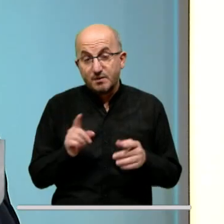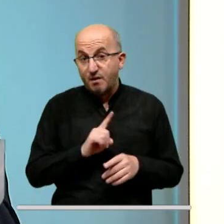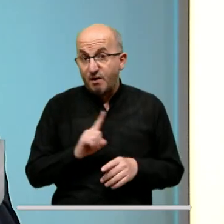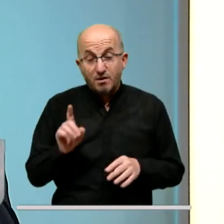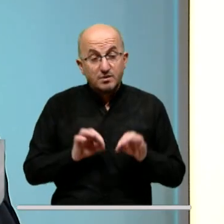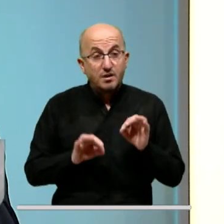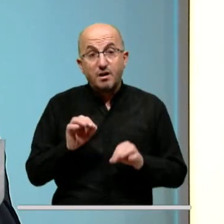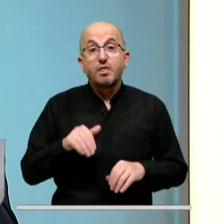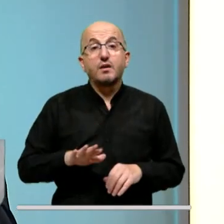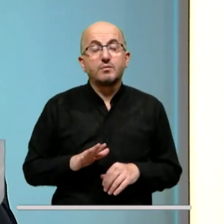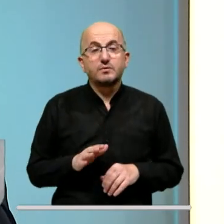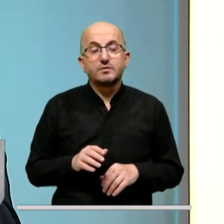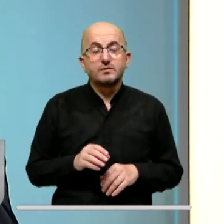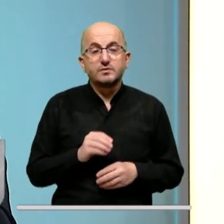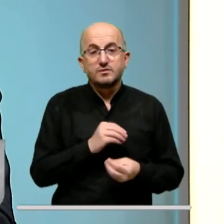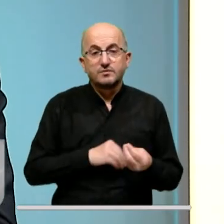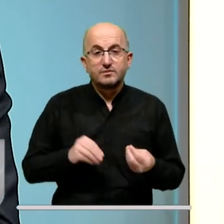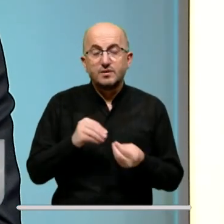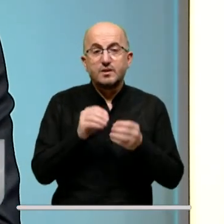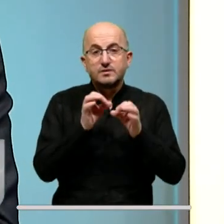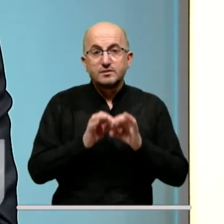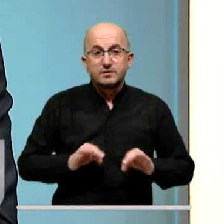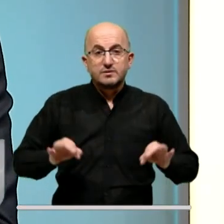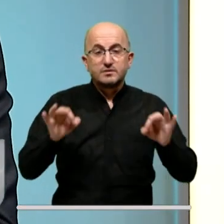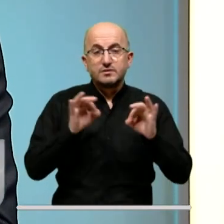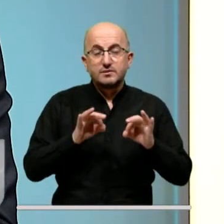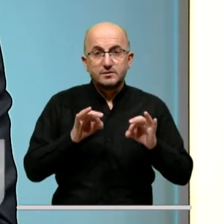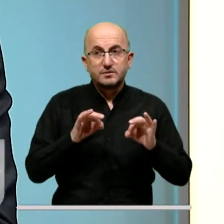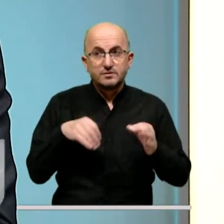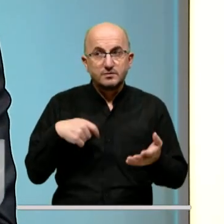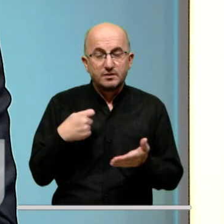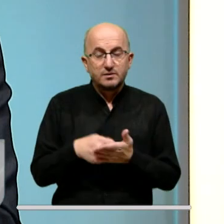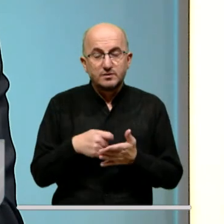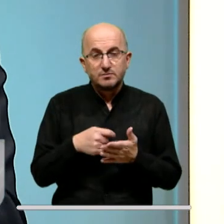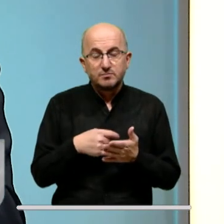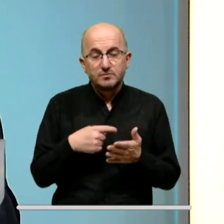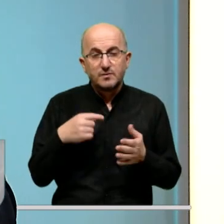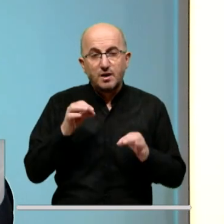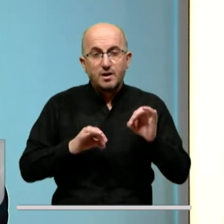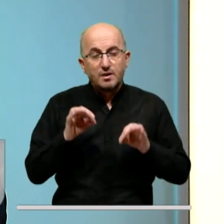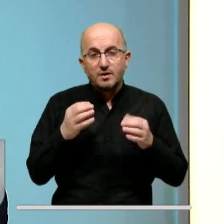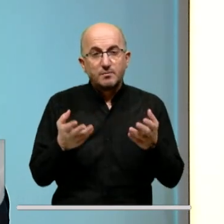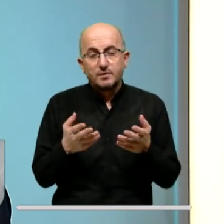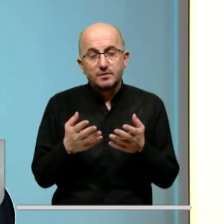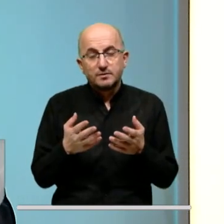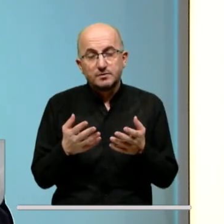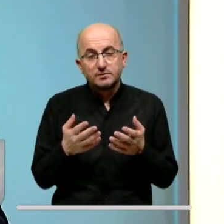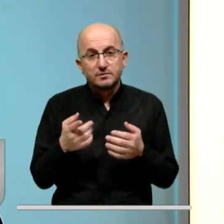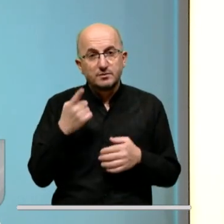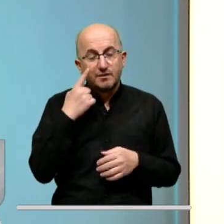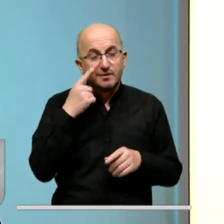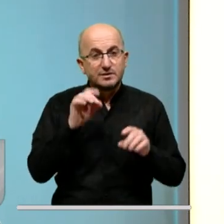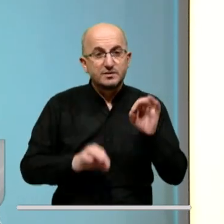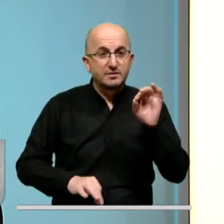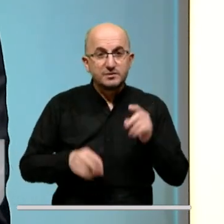enstrümanlarda enstrümanlarda yatırım araçlarında değerlendirebiliriz Eyvallah zaten yani Mesela diyelim ki işte devlet zaman zaman ne